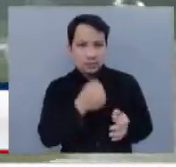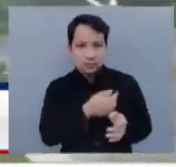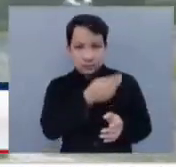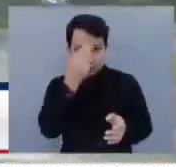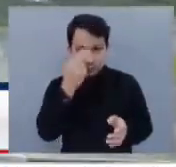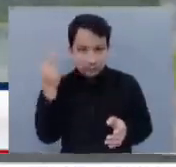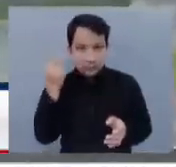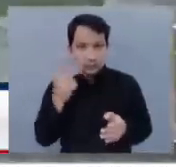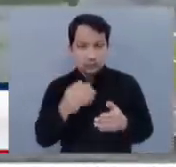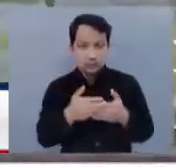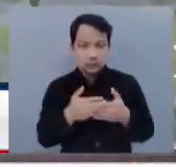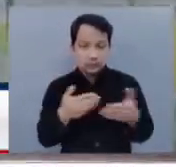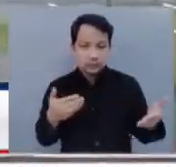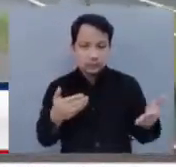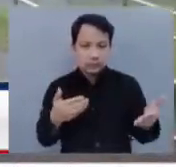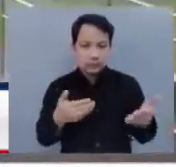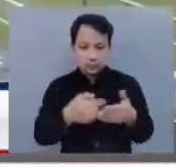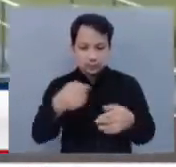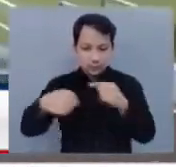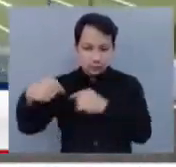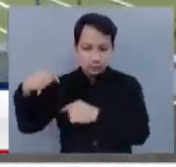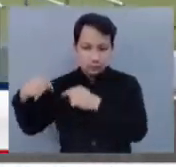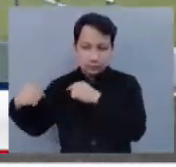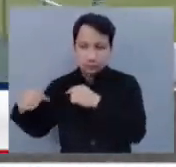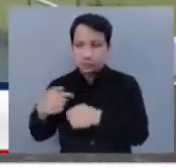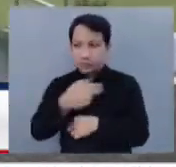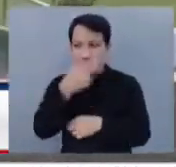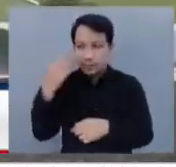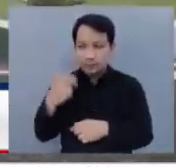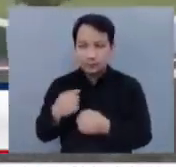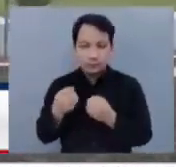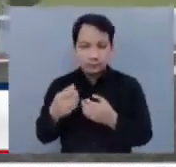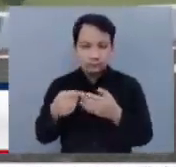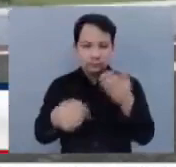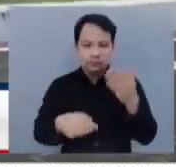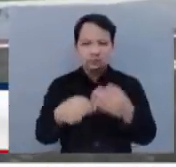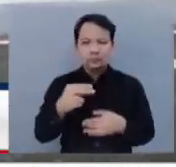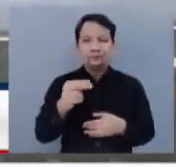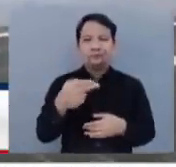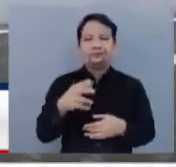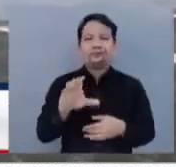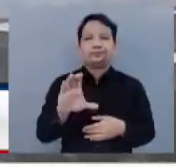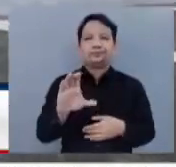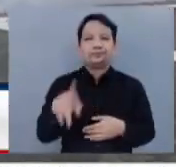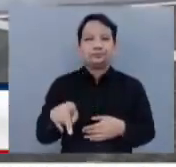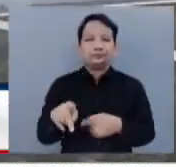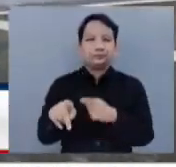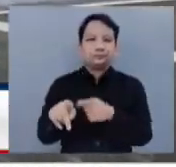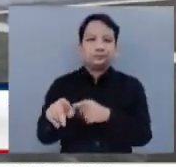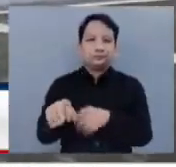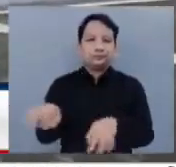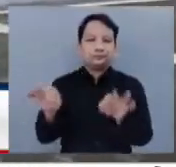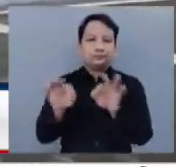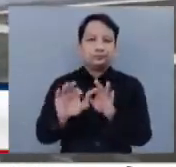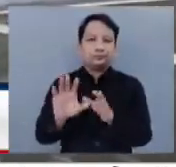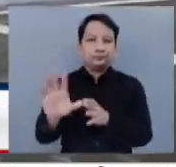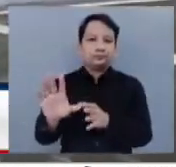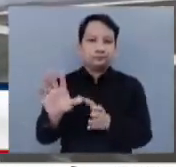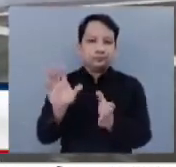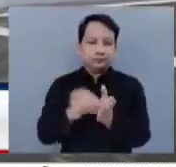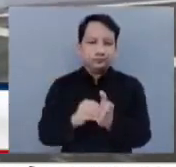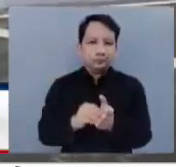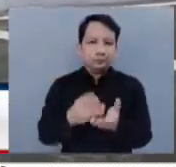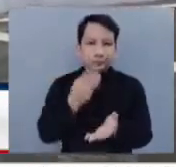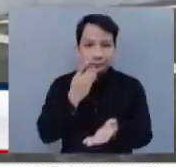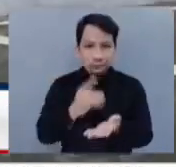kasaysayan? Marami pong programa ang NHCP po, no. Isa na po dito yung pag-upload po namin ng mga documentaries